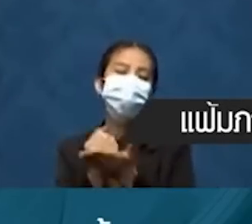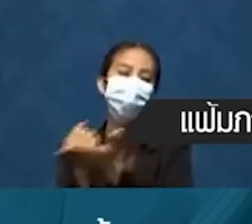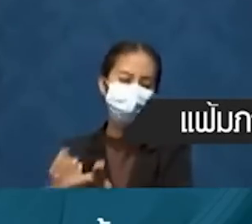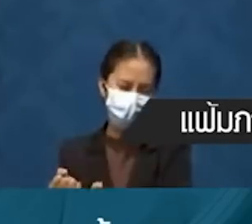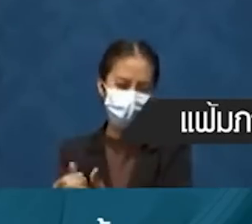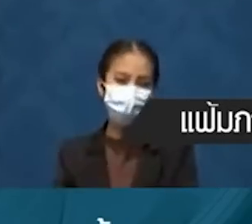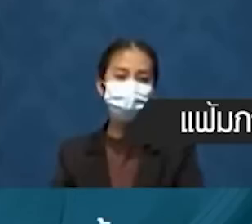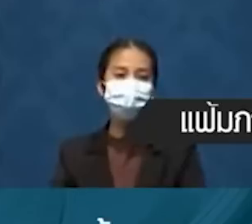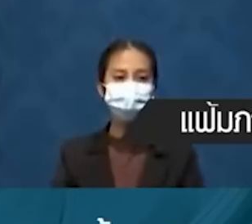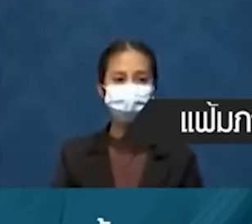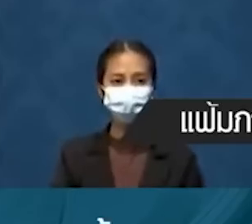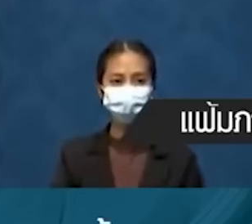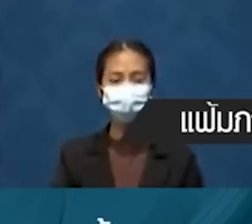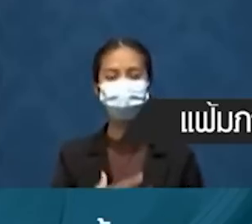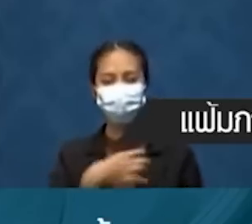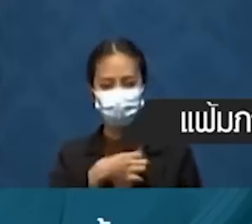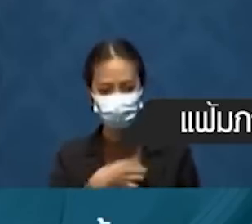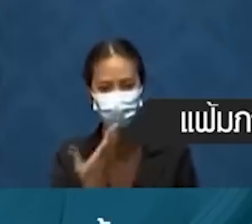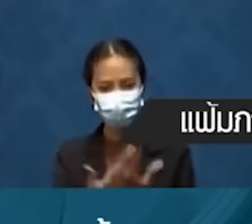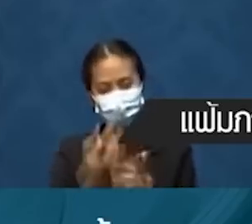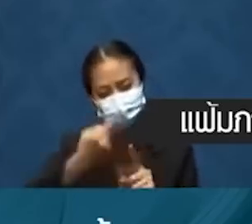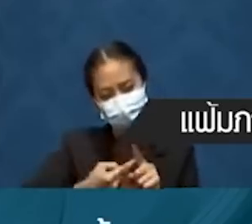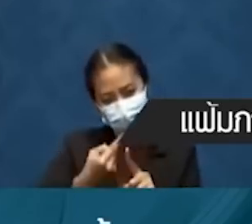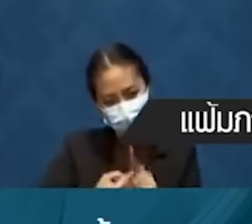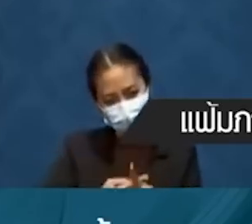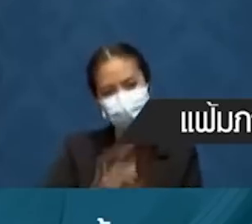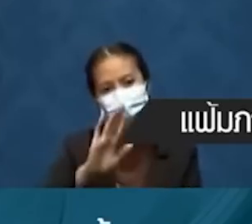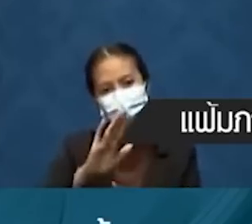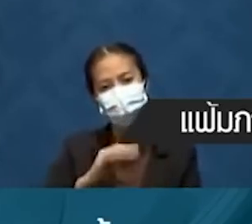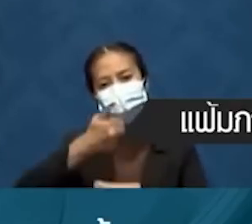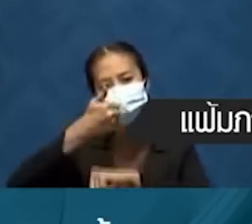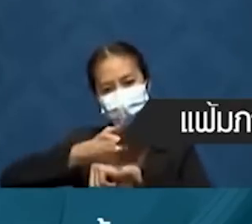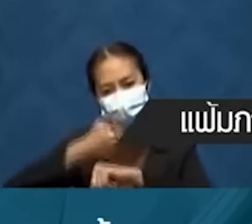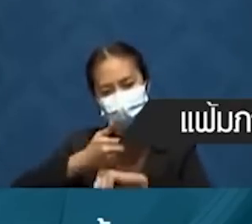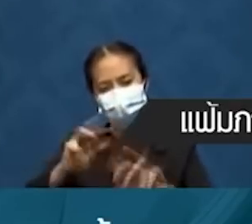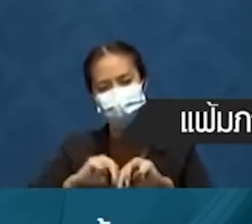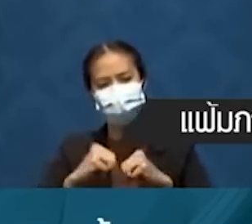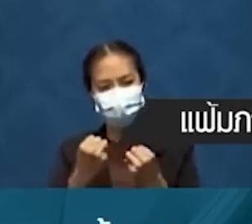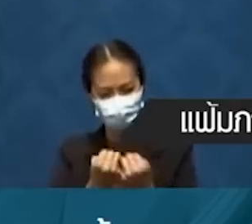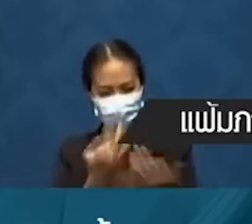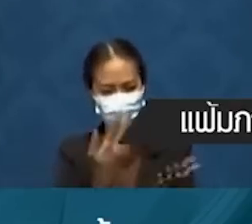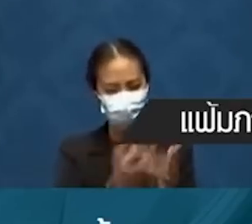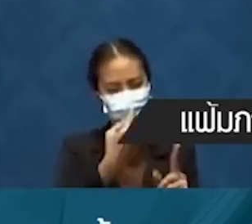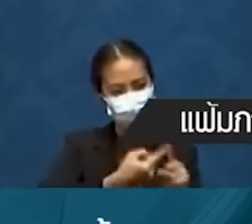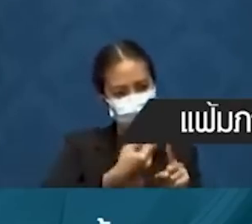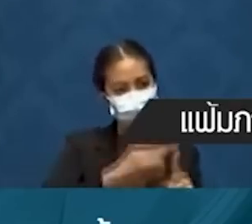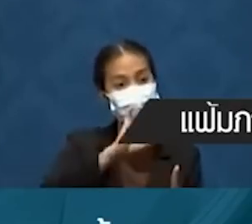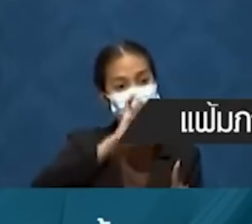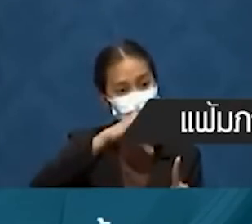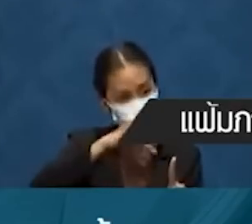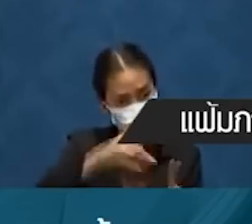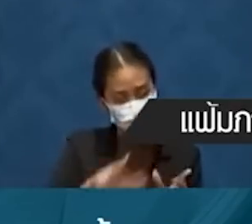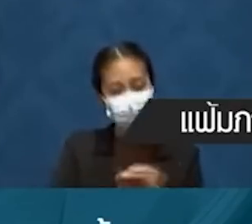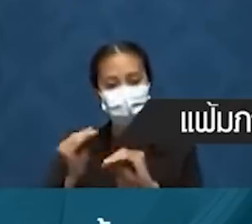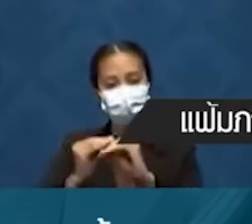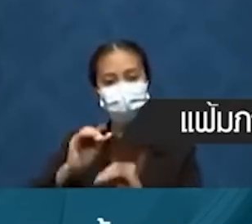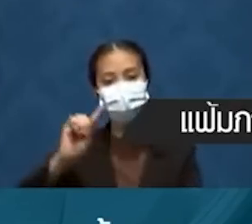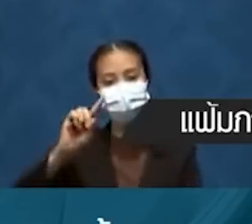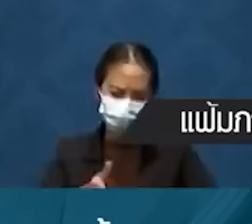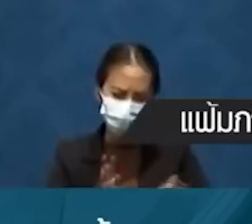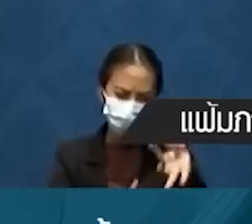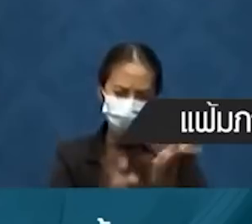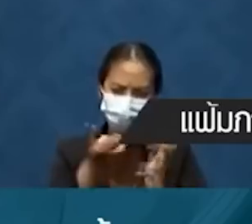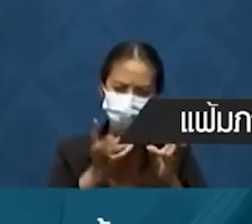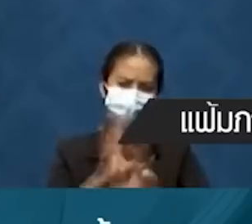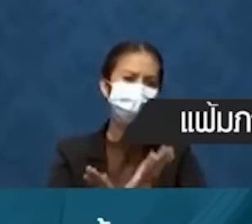เนี่ยเห็นชอบด้วยนะครับอีก11เสียงนั้นเนี่ยไม่เห็นชอบและงดออกเสียงไป60เสียงคำว่าเห็นชอบคือเห็นชอบตาม